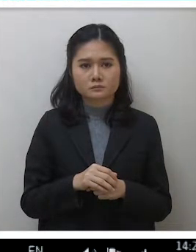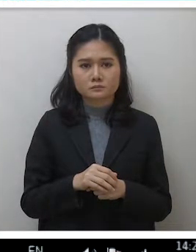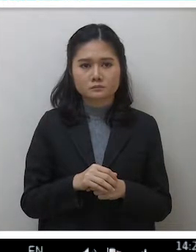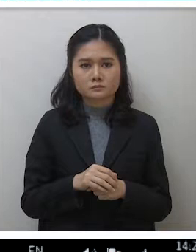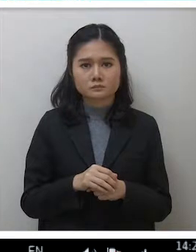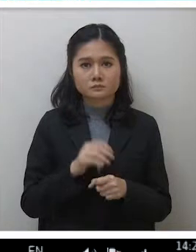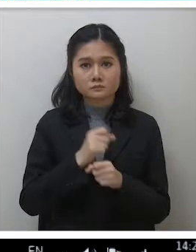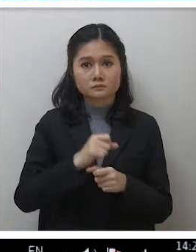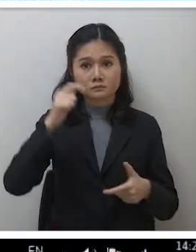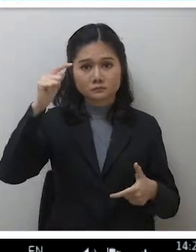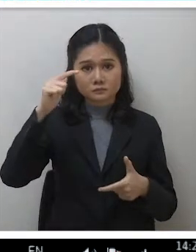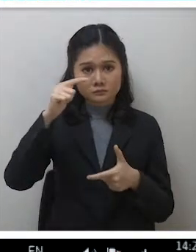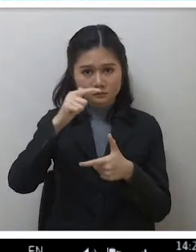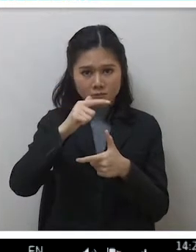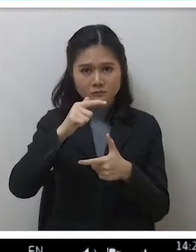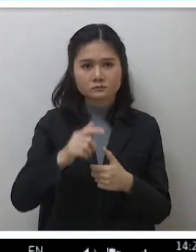ย่อลง